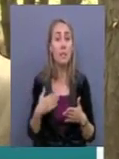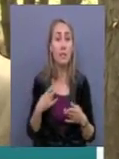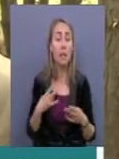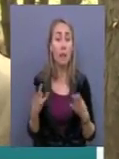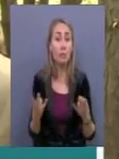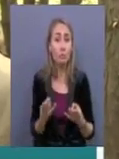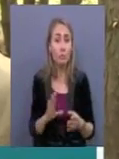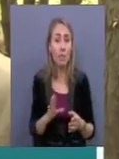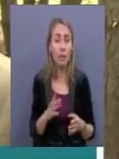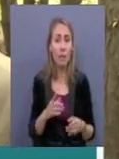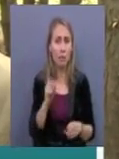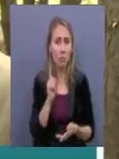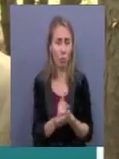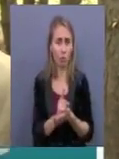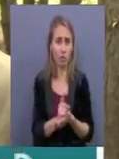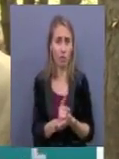жатқан.